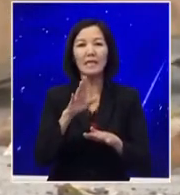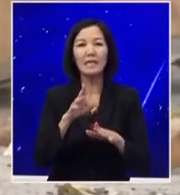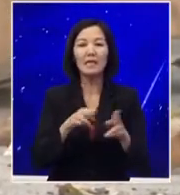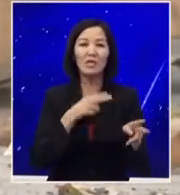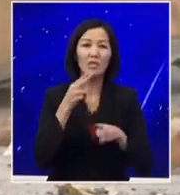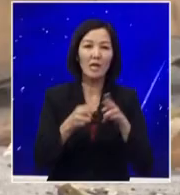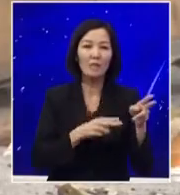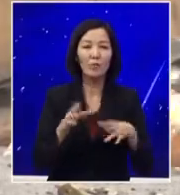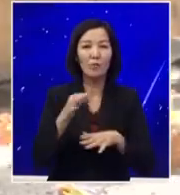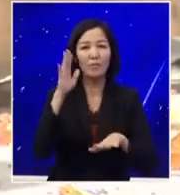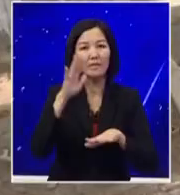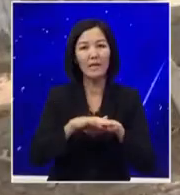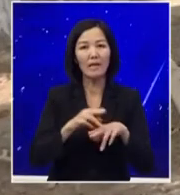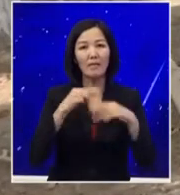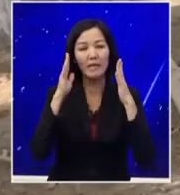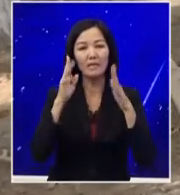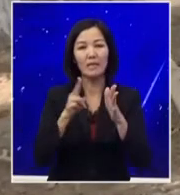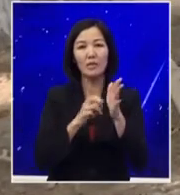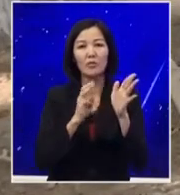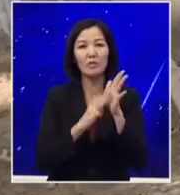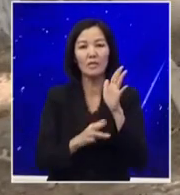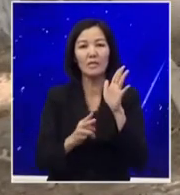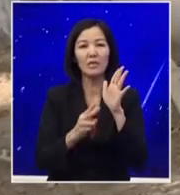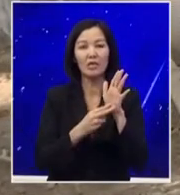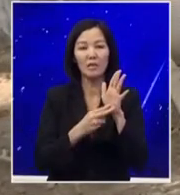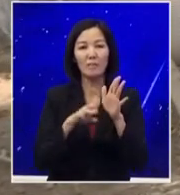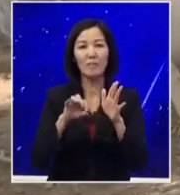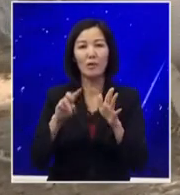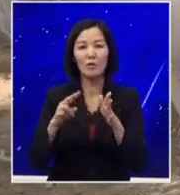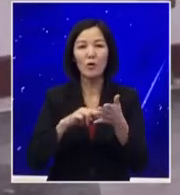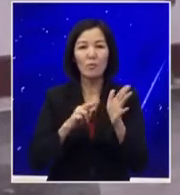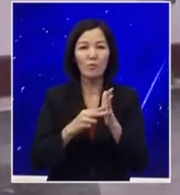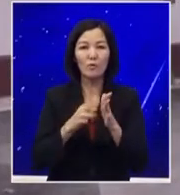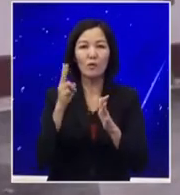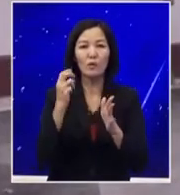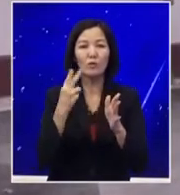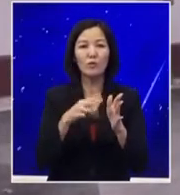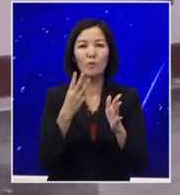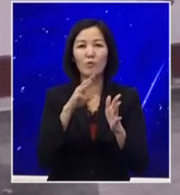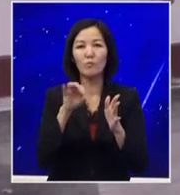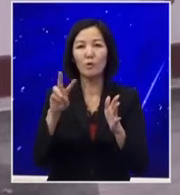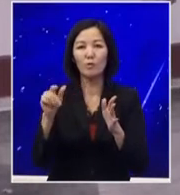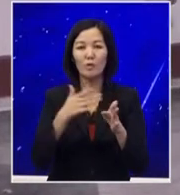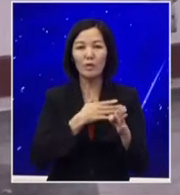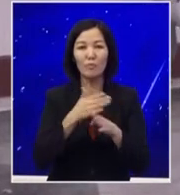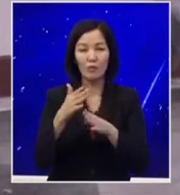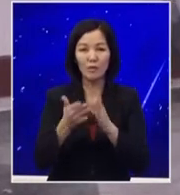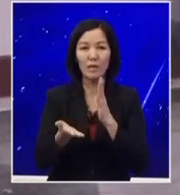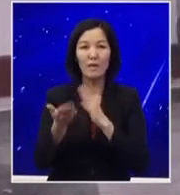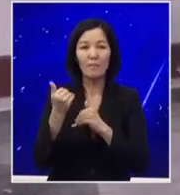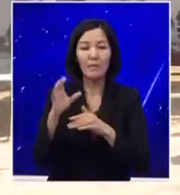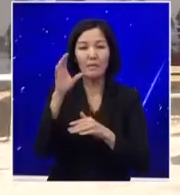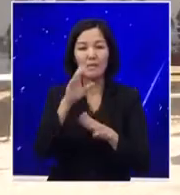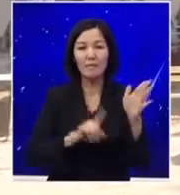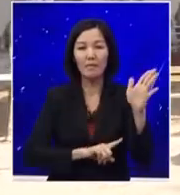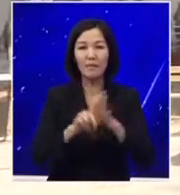әкімі назар қалды. Ел қазынасынан 787 миллион, жергілікті бюджеттен 223 миллион теңге бөлгізді. Былтыр 42-те